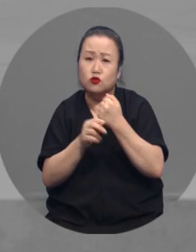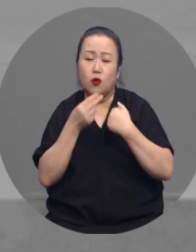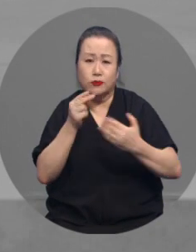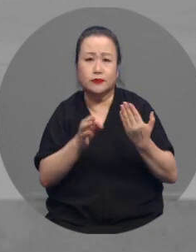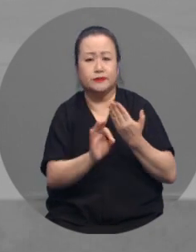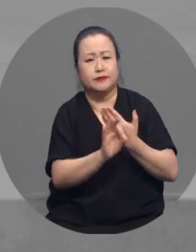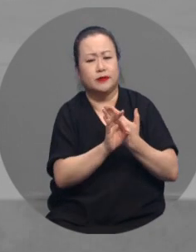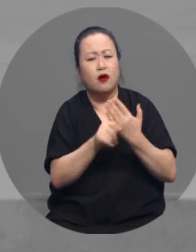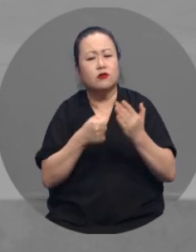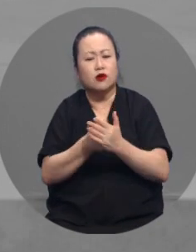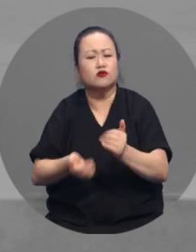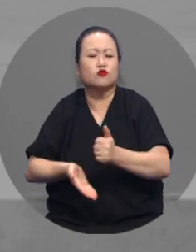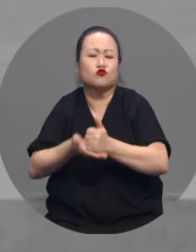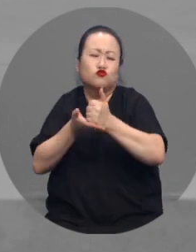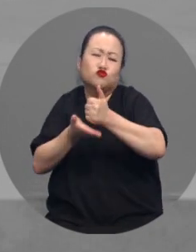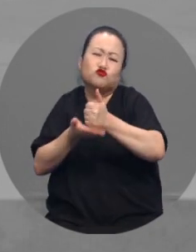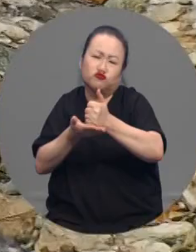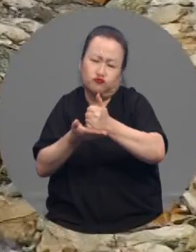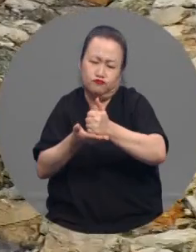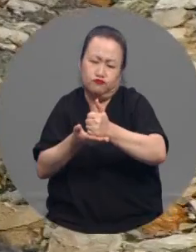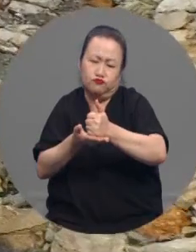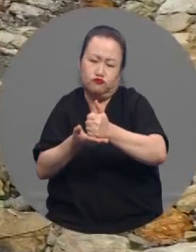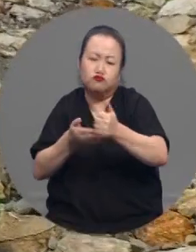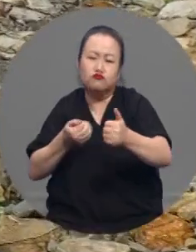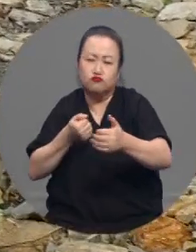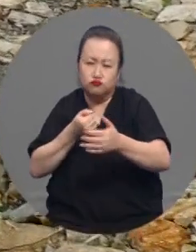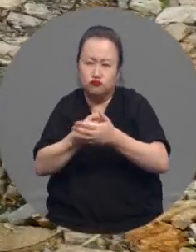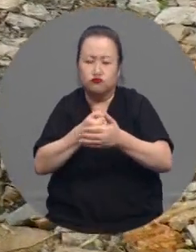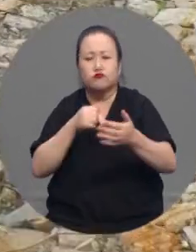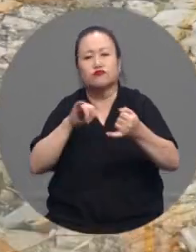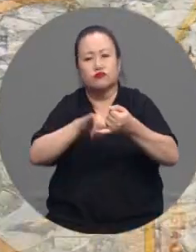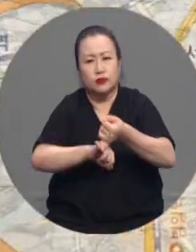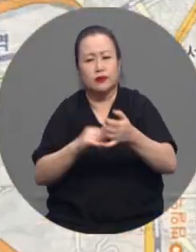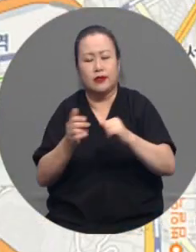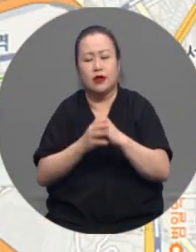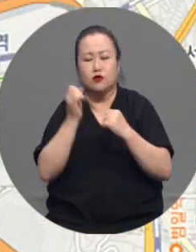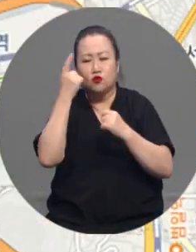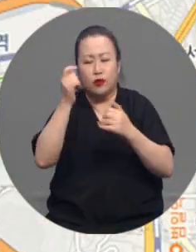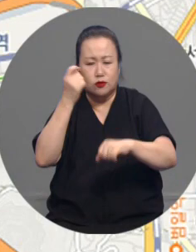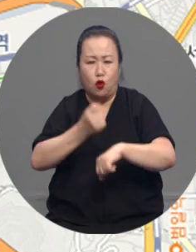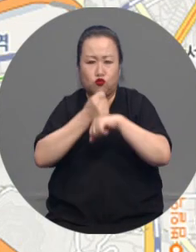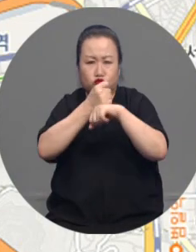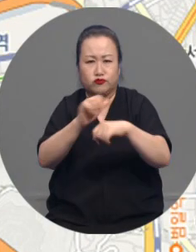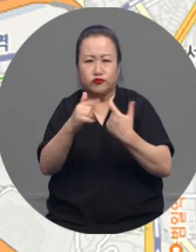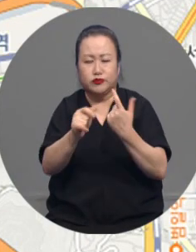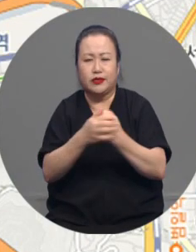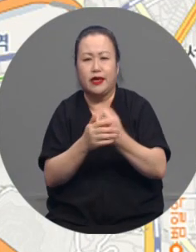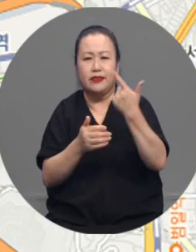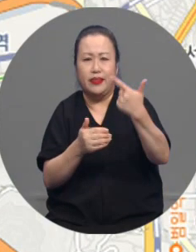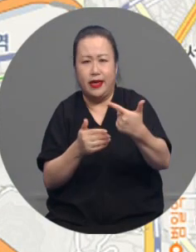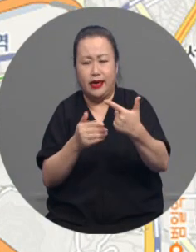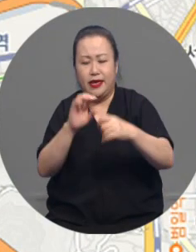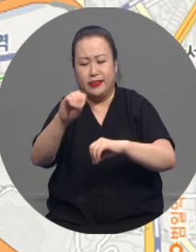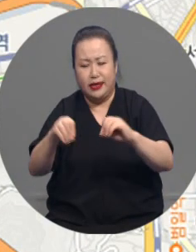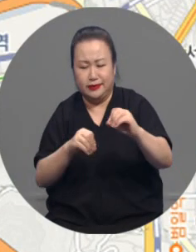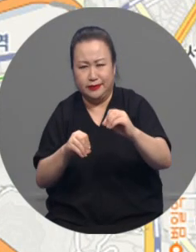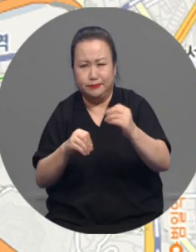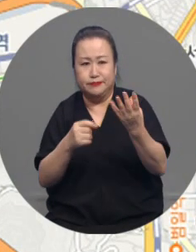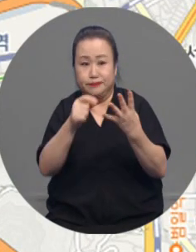없는 한 결정을 존중하기로 했습니다. 6개월간의 연구 끝에 위원회는 대안노선 4개를